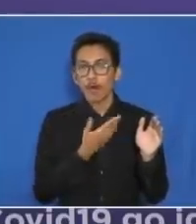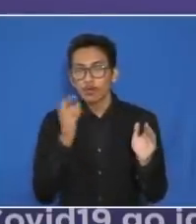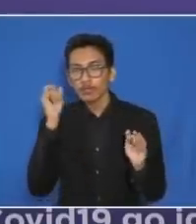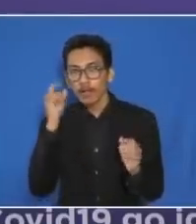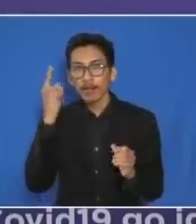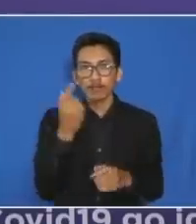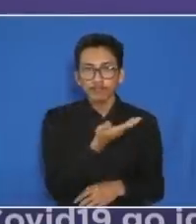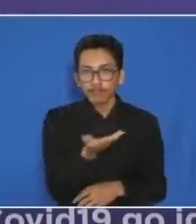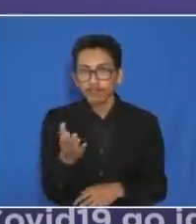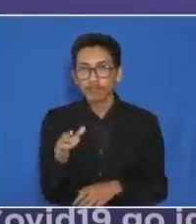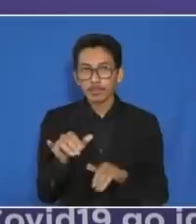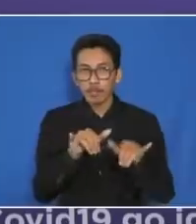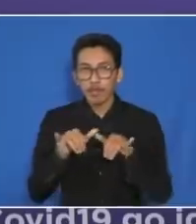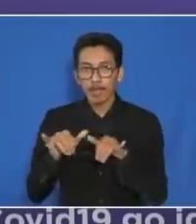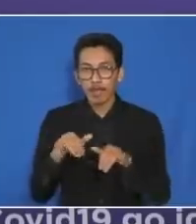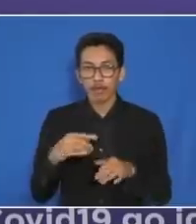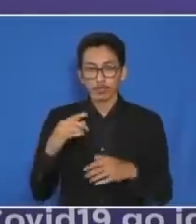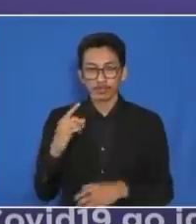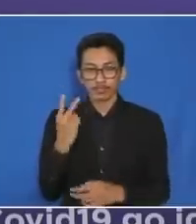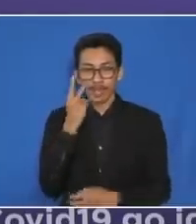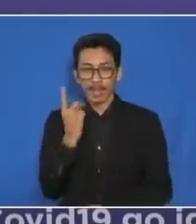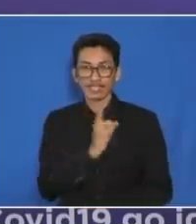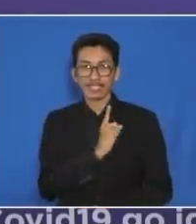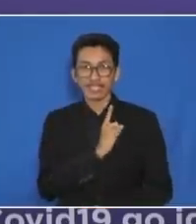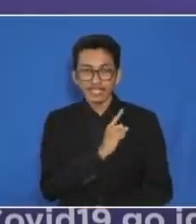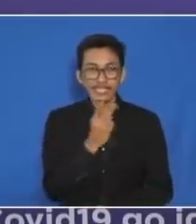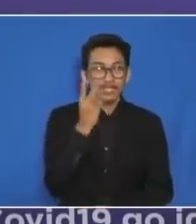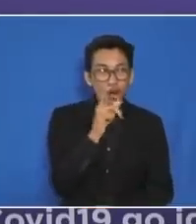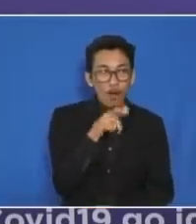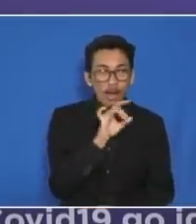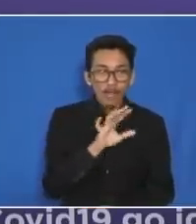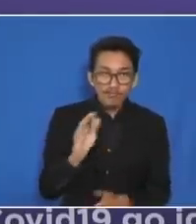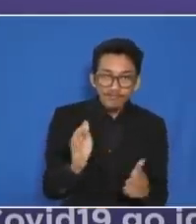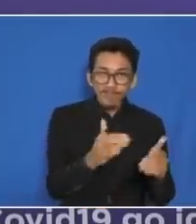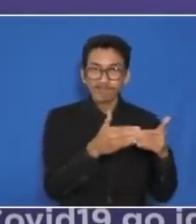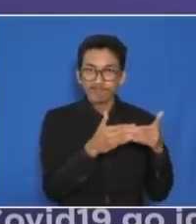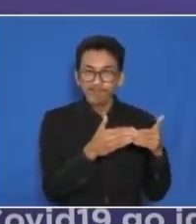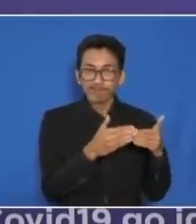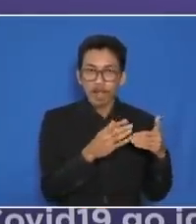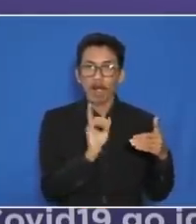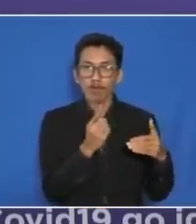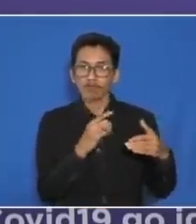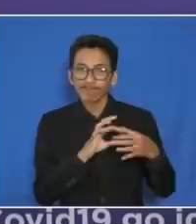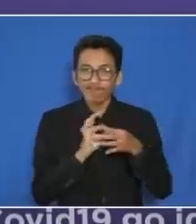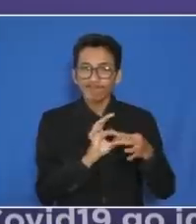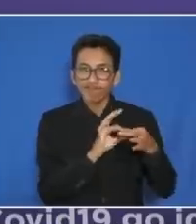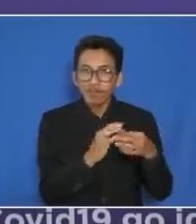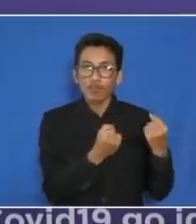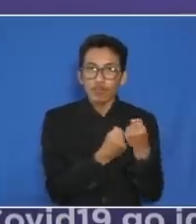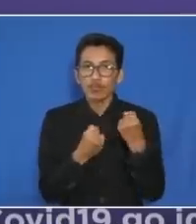bersama untuk menjaga diri sendiri menjaga orang lain dalam semangat gotong-royong